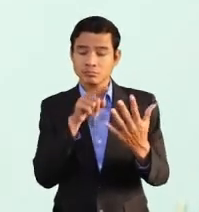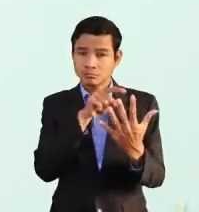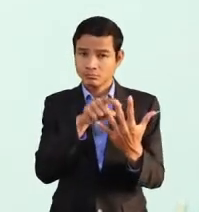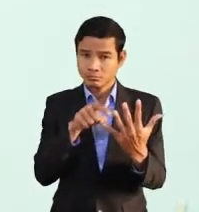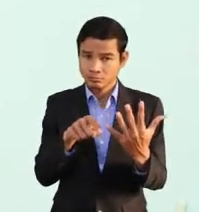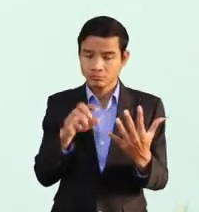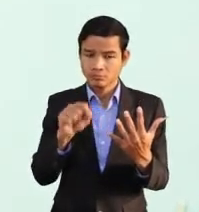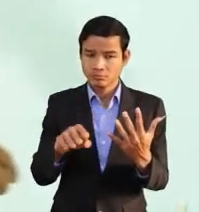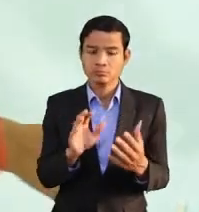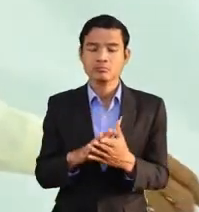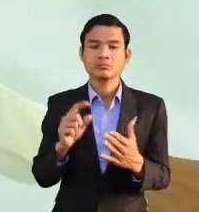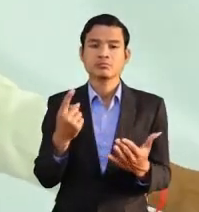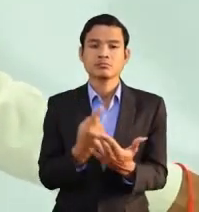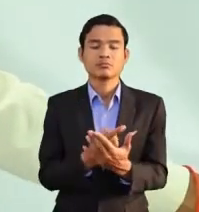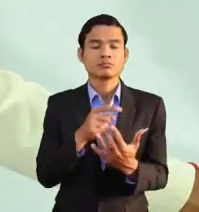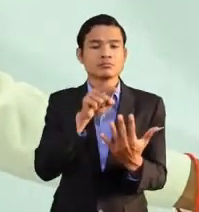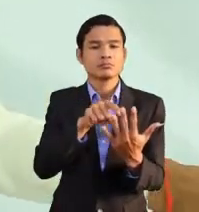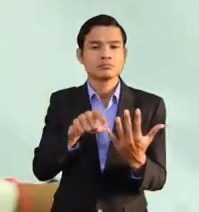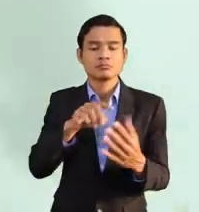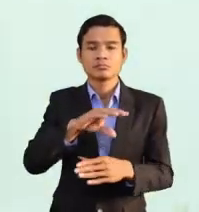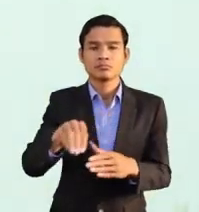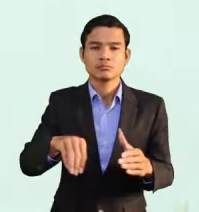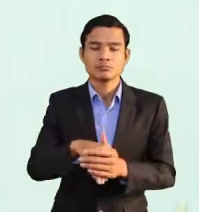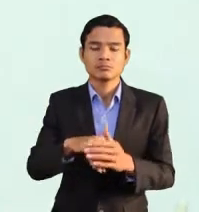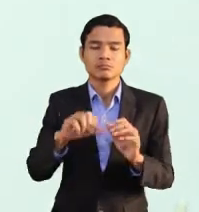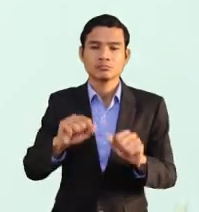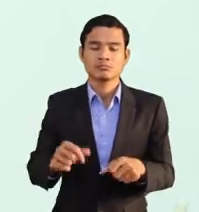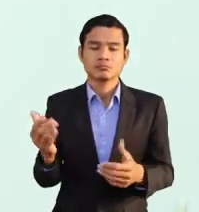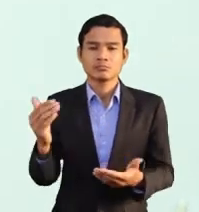phải chẳng con cho ruộng rộp tiếng ốc này nè con á